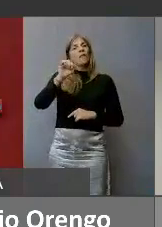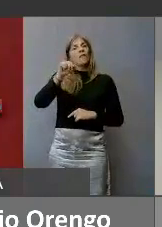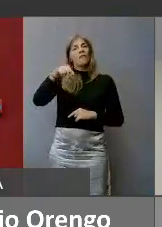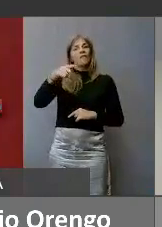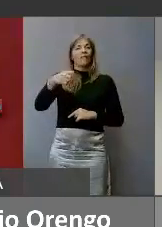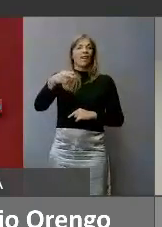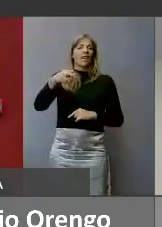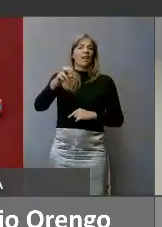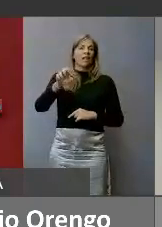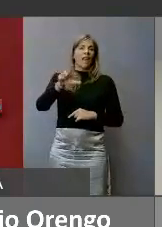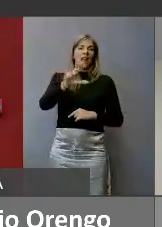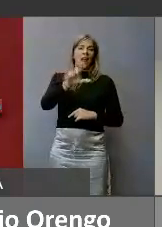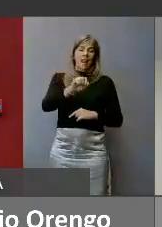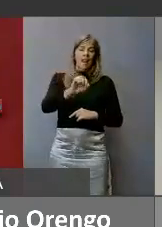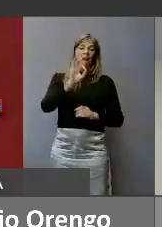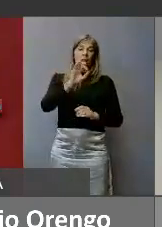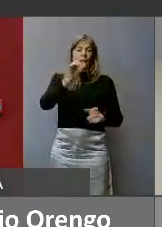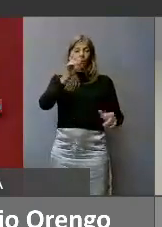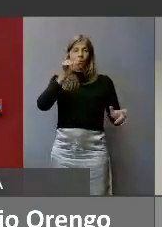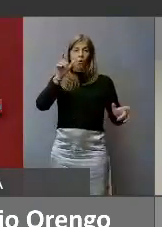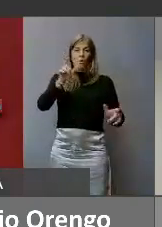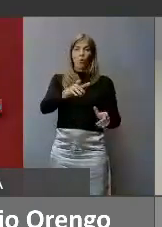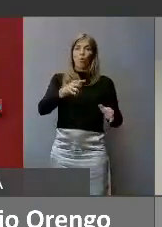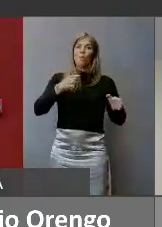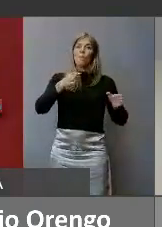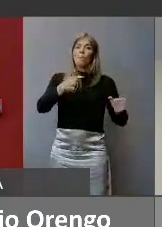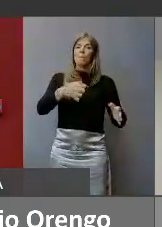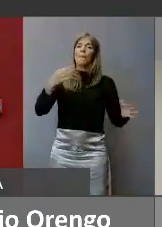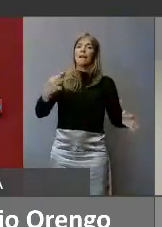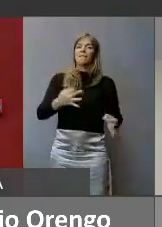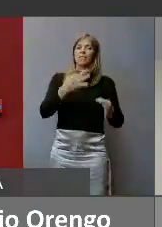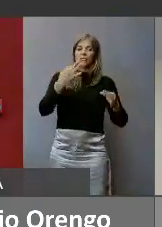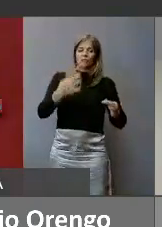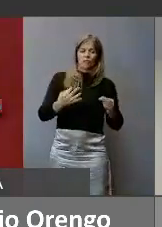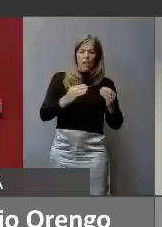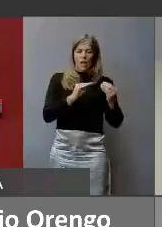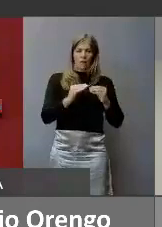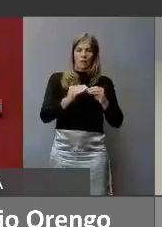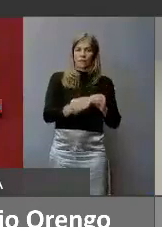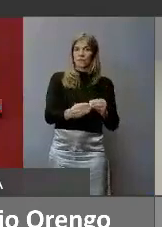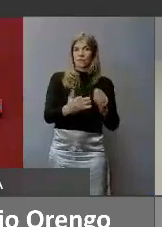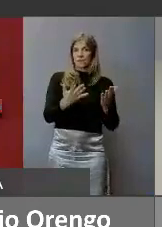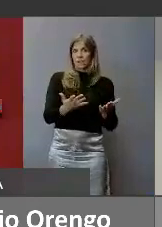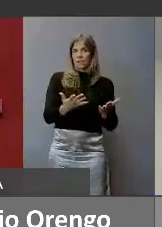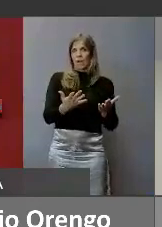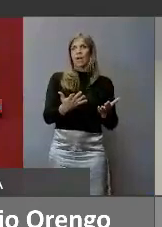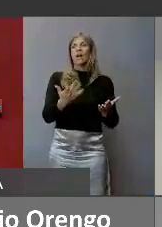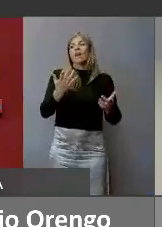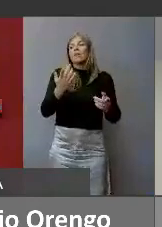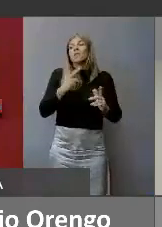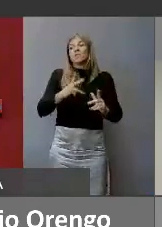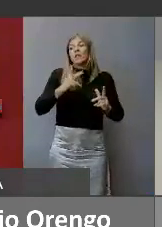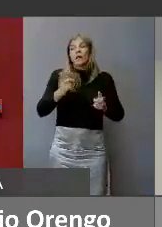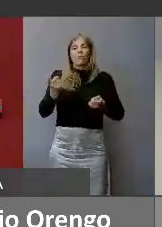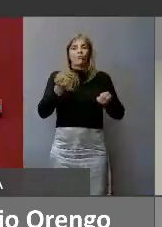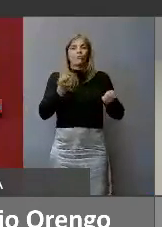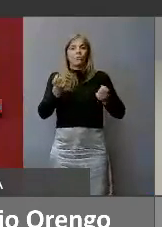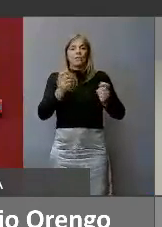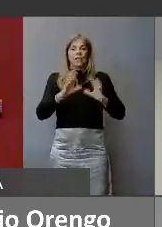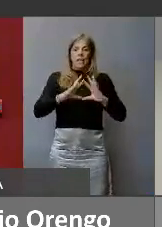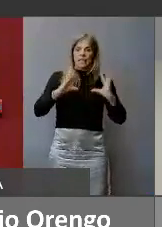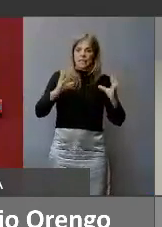della passeggiata e quindi è un'opera importante e speriamo naturalmente di gestirla tutti insieme nel modo migliore